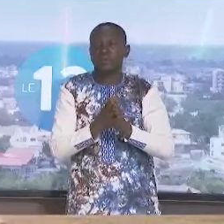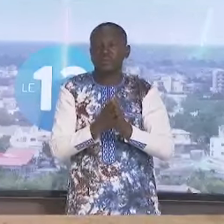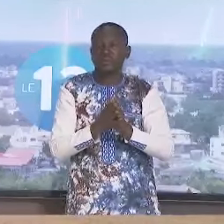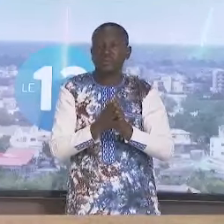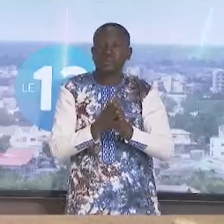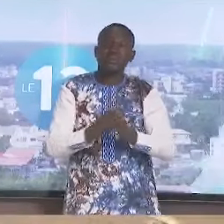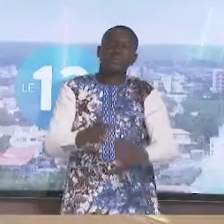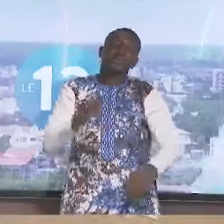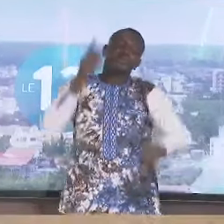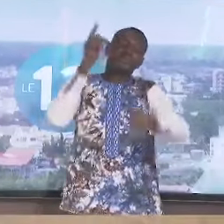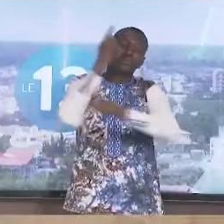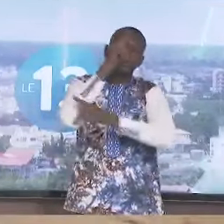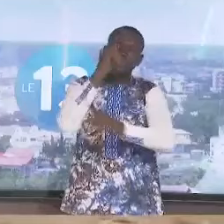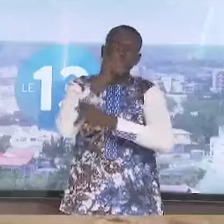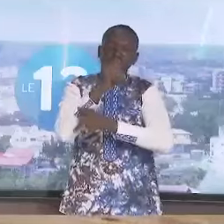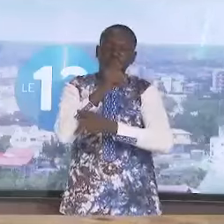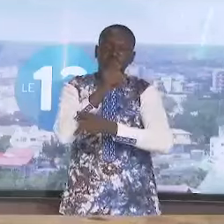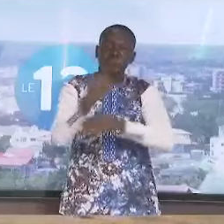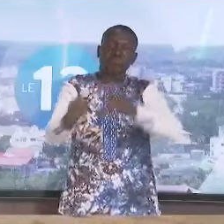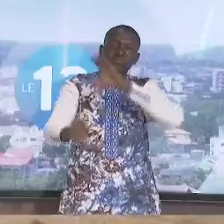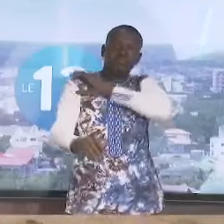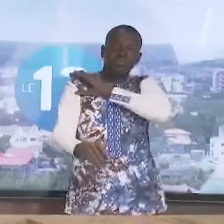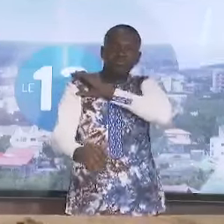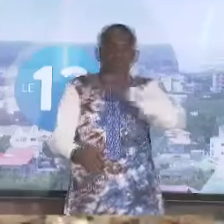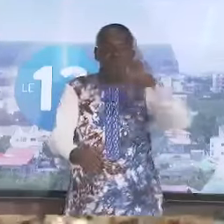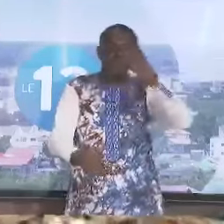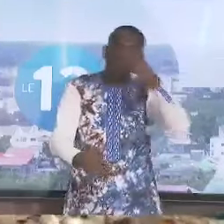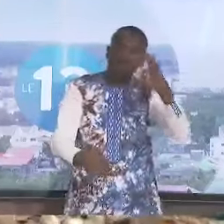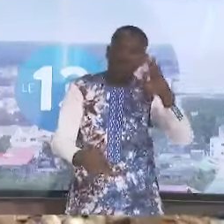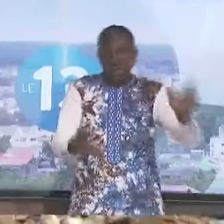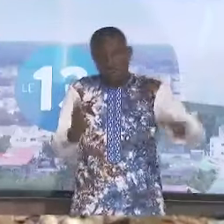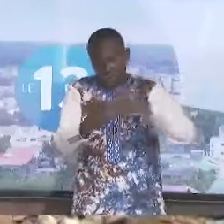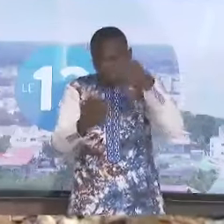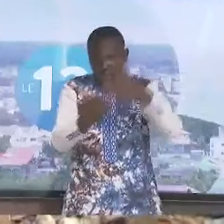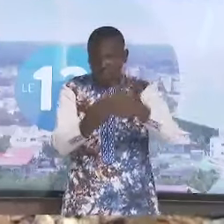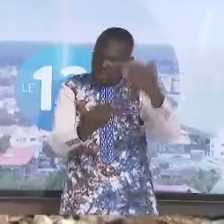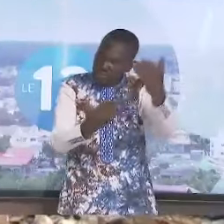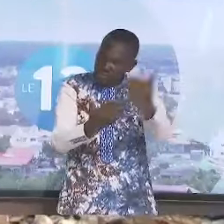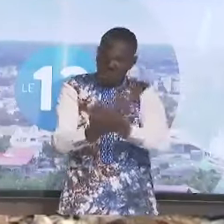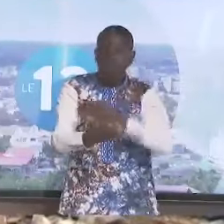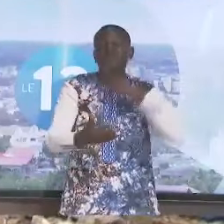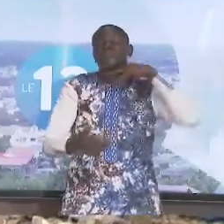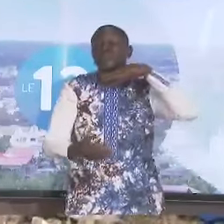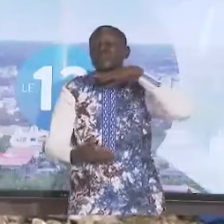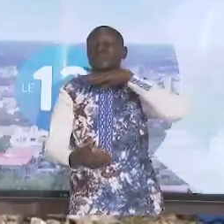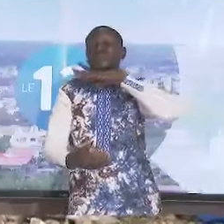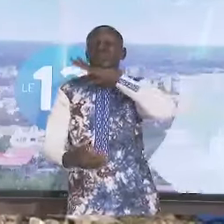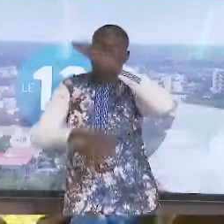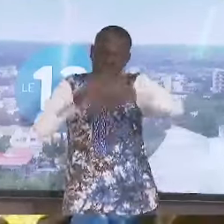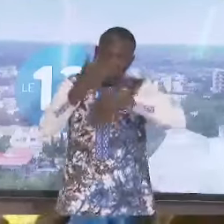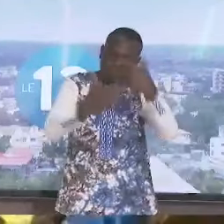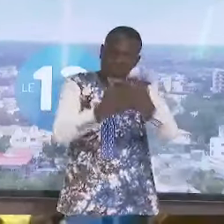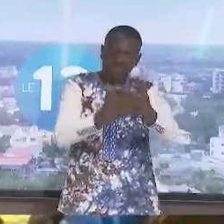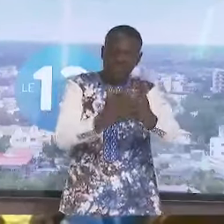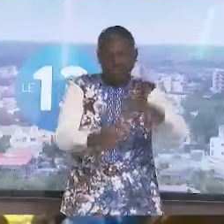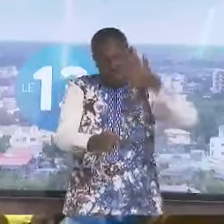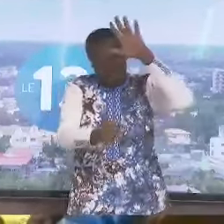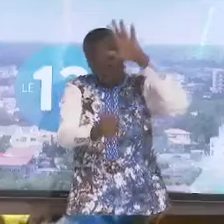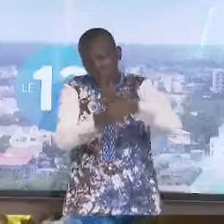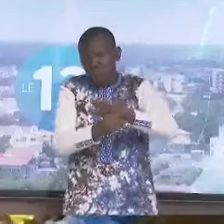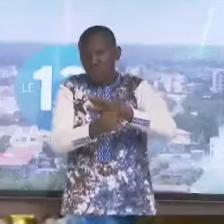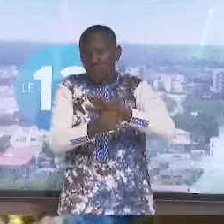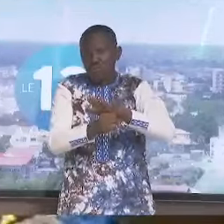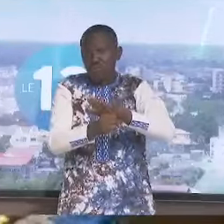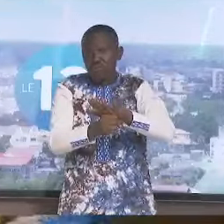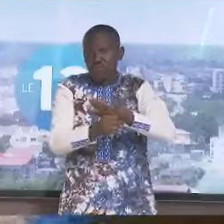Paspanga, dans la capitale burkinabé, le centre de collecte et de tri des déchets totalement débordé.